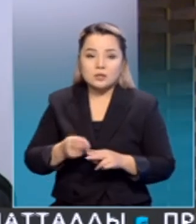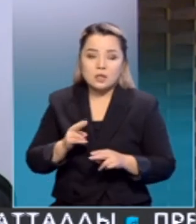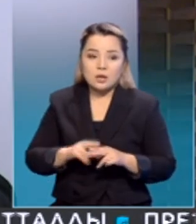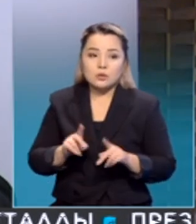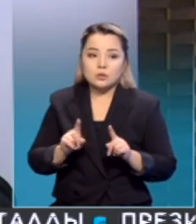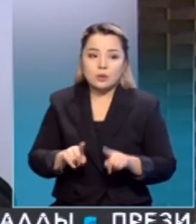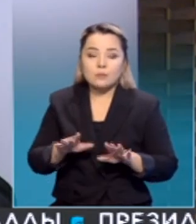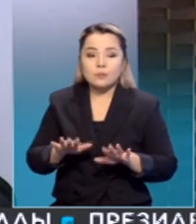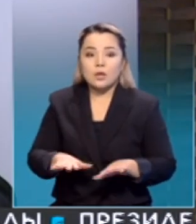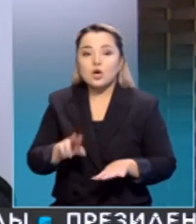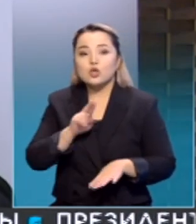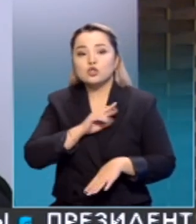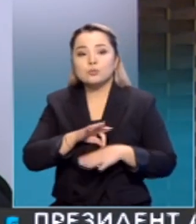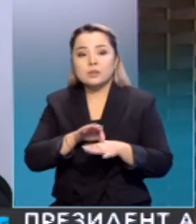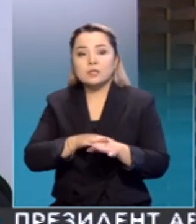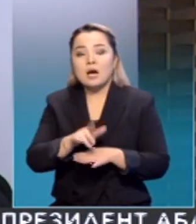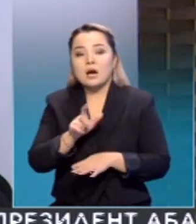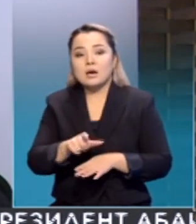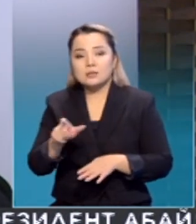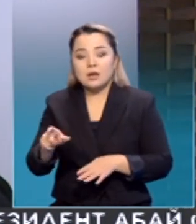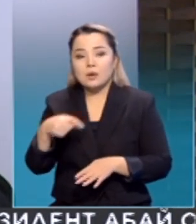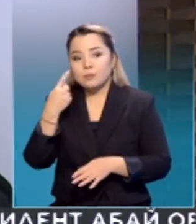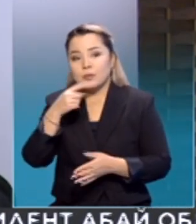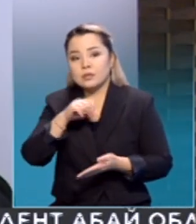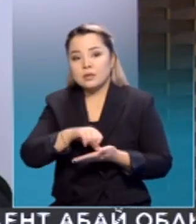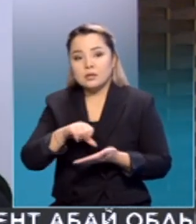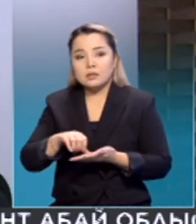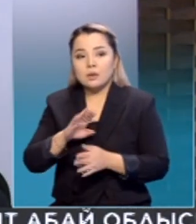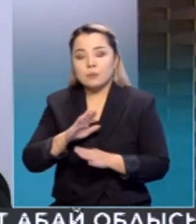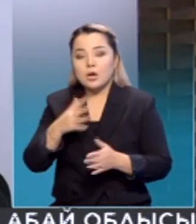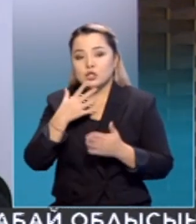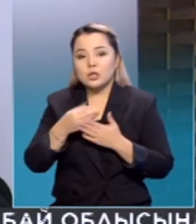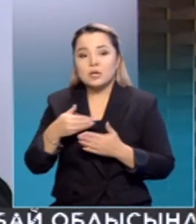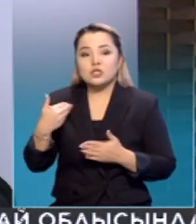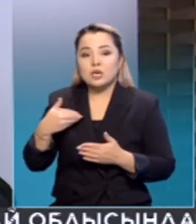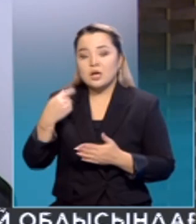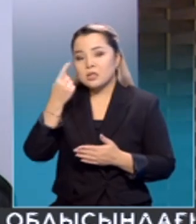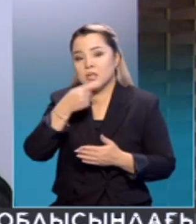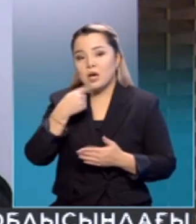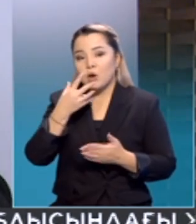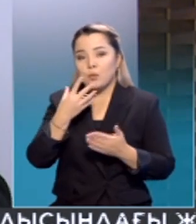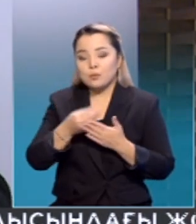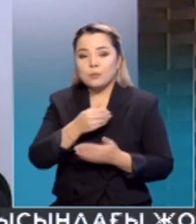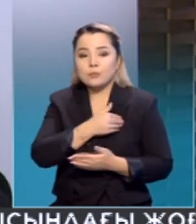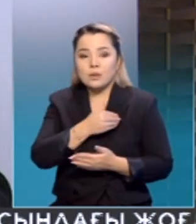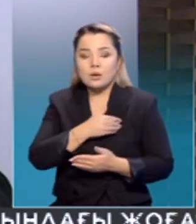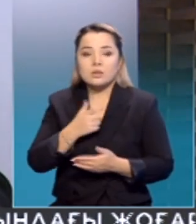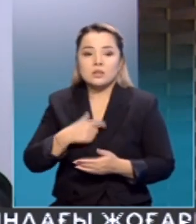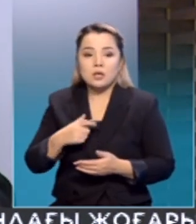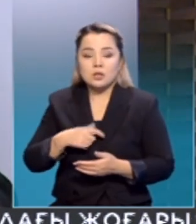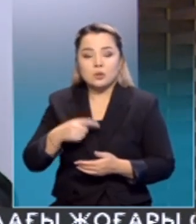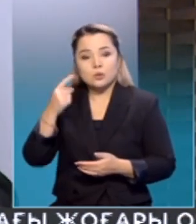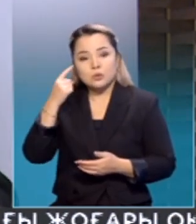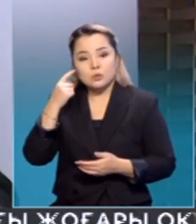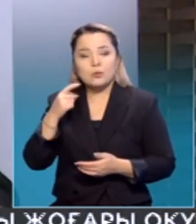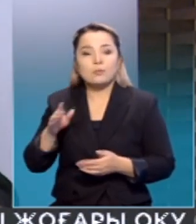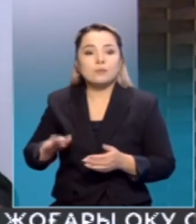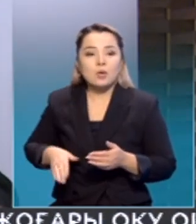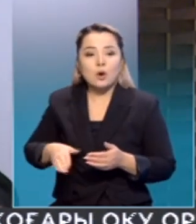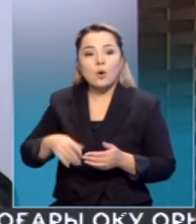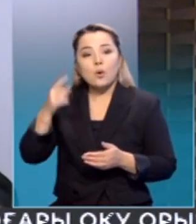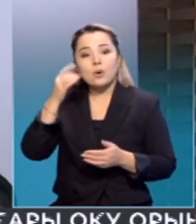жерде жұмыс істейтін адамдардың мүддесі емес, жеке өз пайдасы. Мен қалтасын ойлап жүрген азаматтар екенін көріп